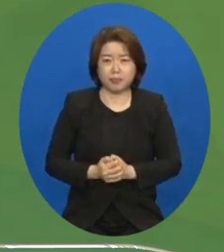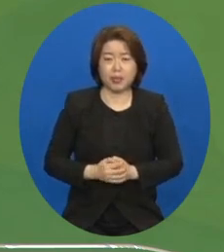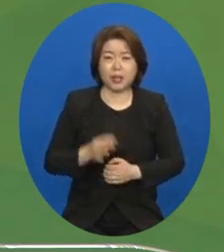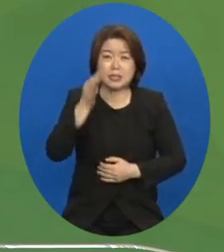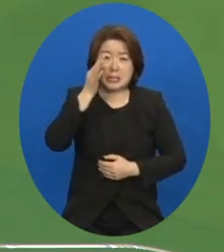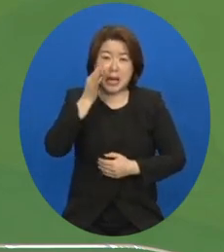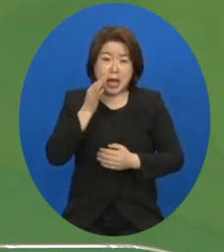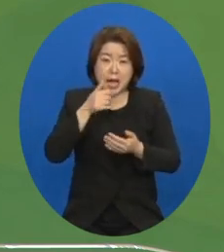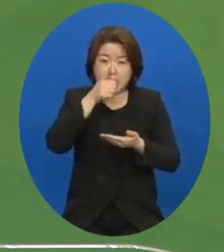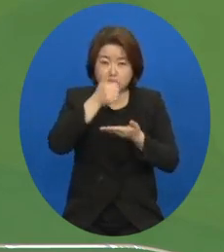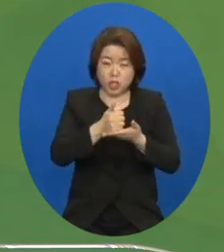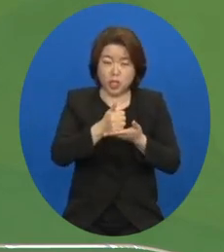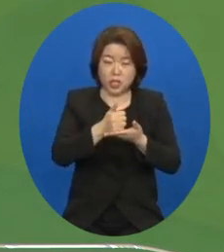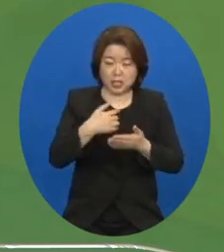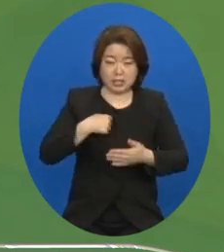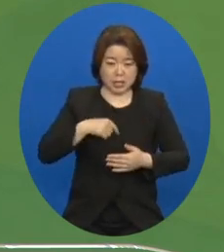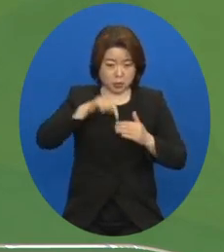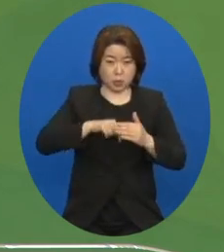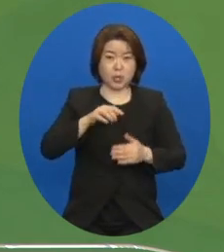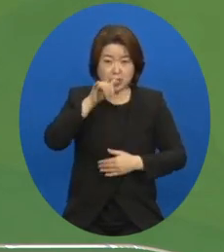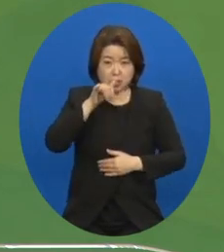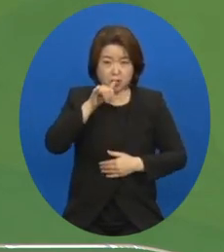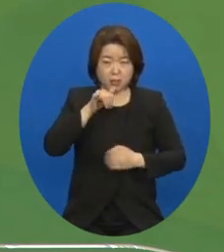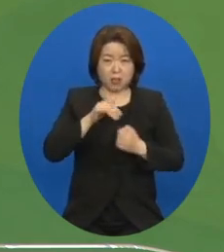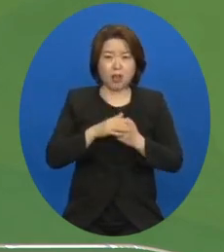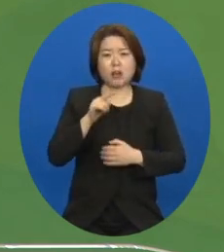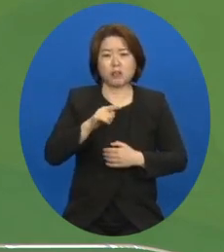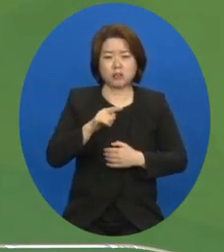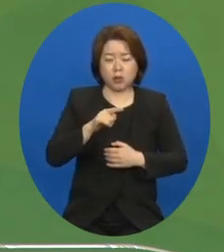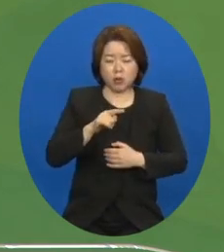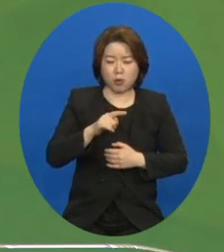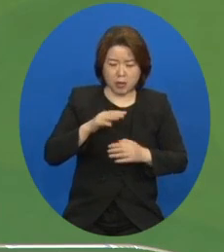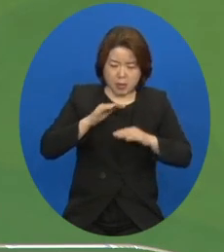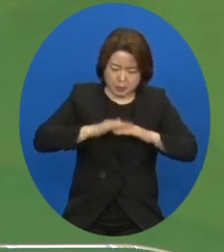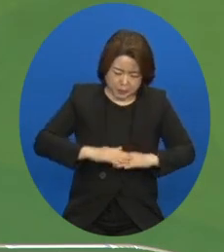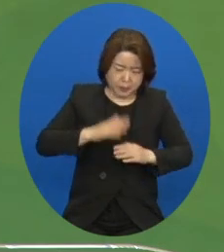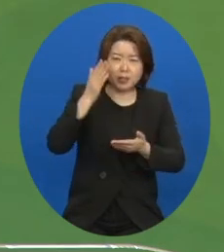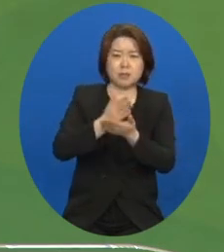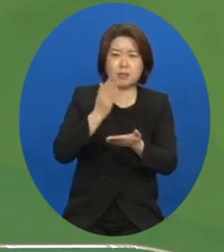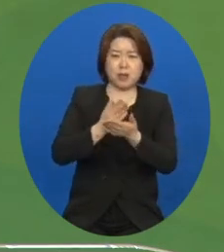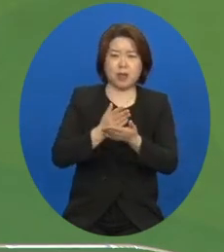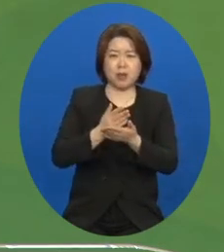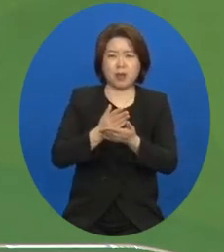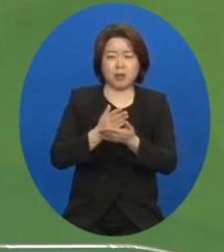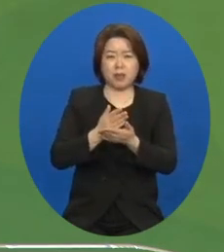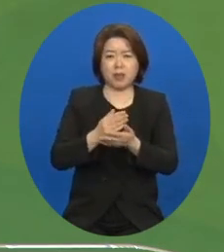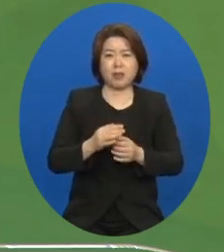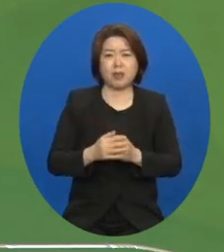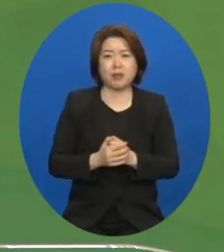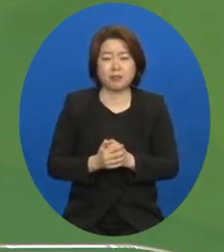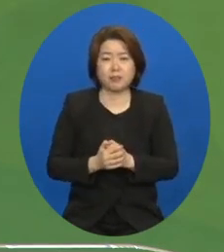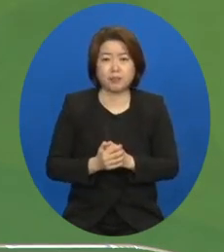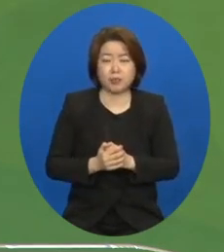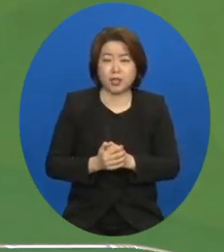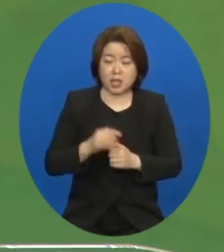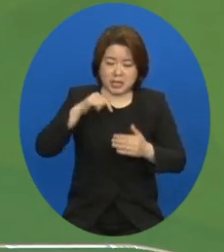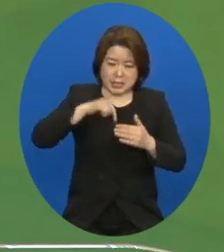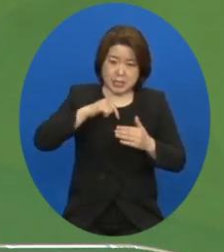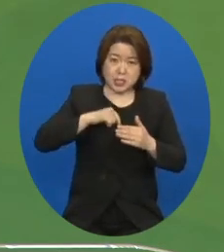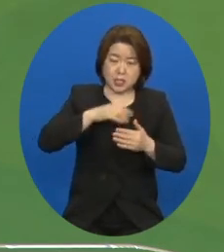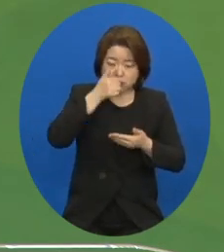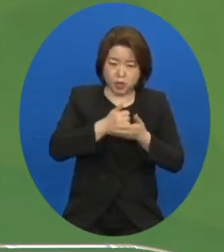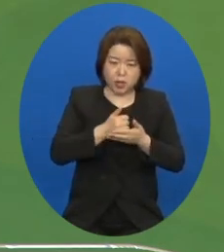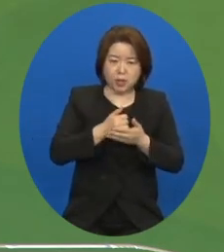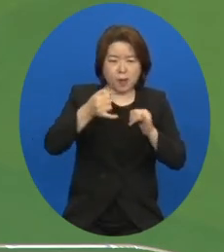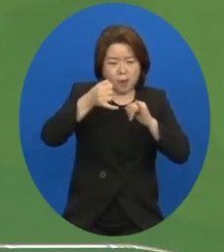아간의 죄가 있다면 여러분 그거 붙잡고 살 생각하지 마세요. 여러분 그거 정말